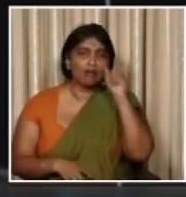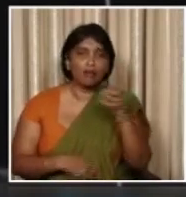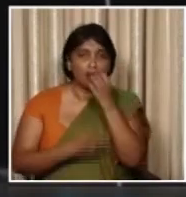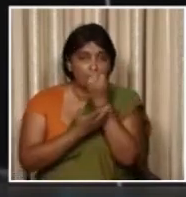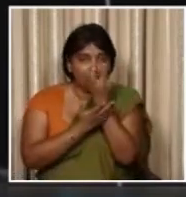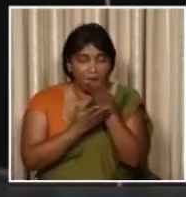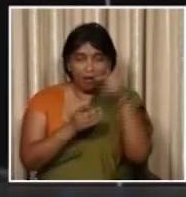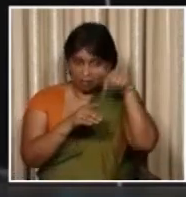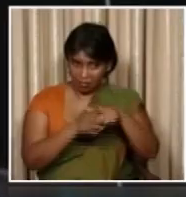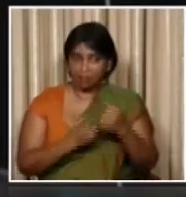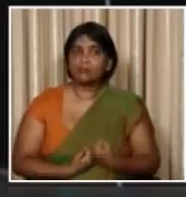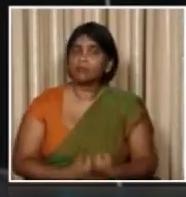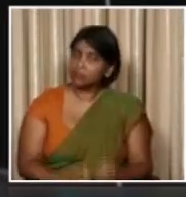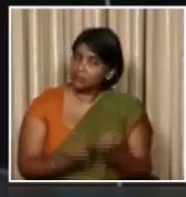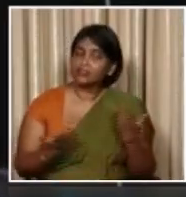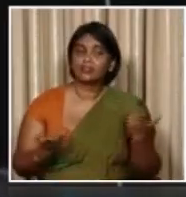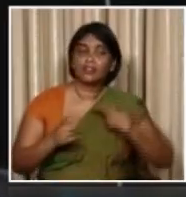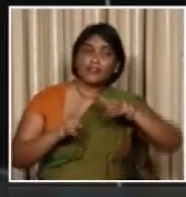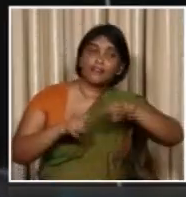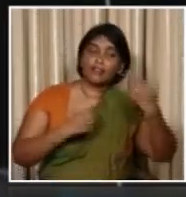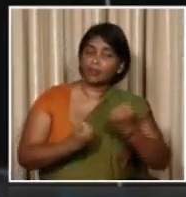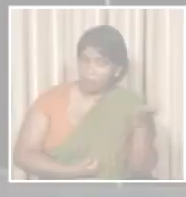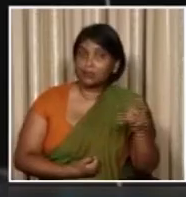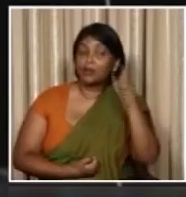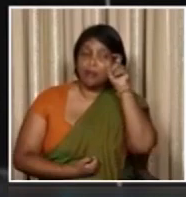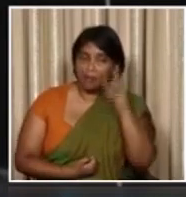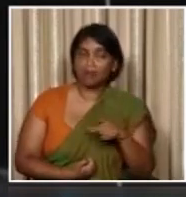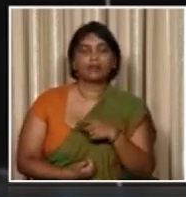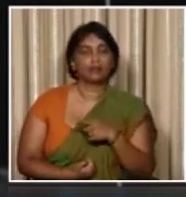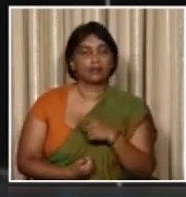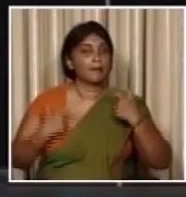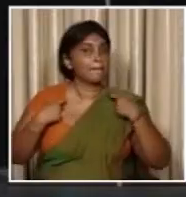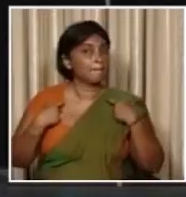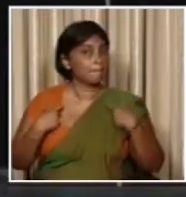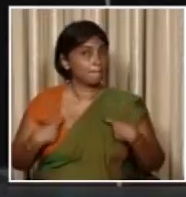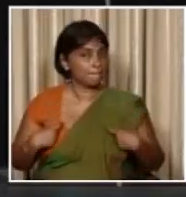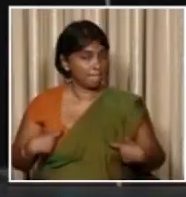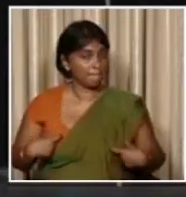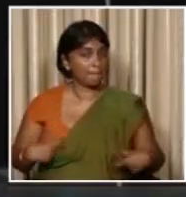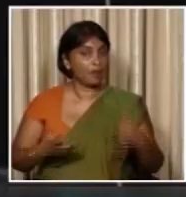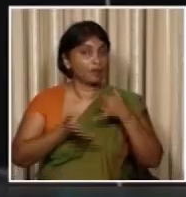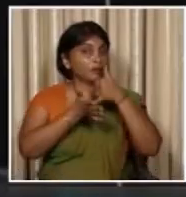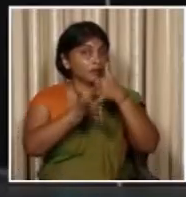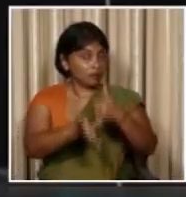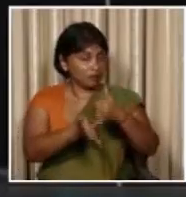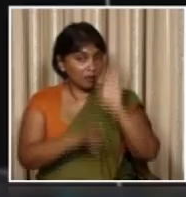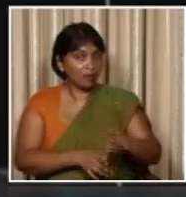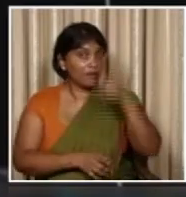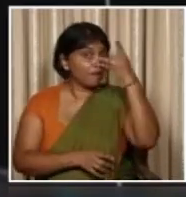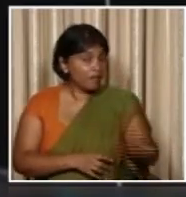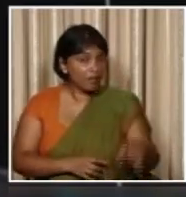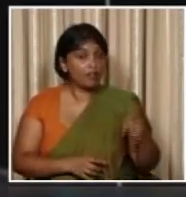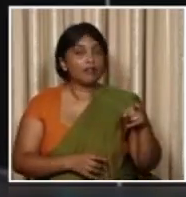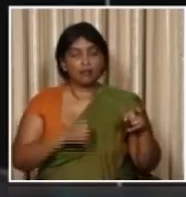උපන් කෙනෙක්ද එහෙම නැත්නම් එයා වෙන කොහෙන් හරි උපන් කෙනෙක්ද කියලා බලනවා. මහින්ද රාජපක්ෂ සම්මානයක් දීම වනාහි